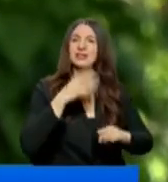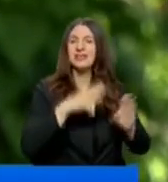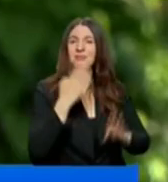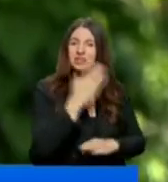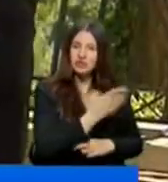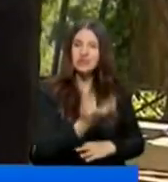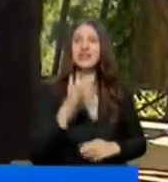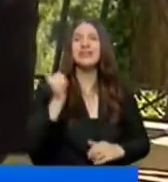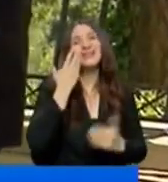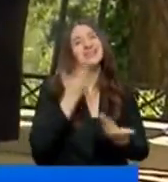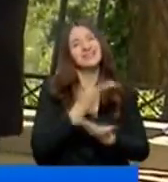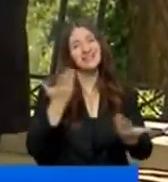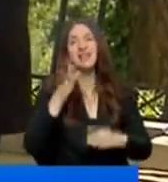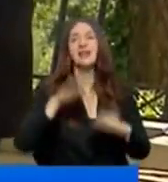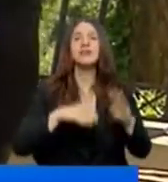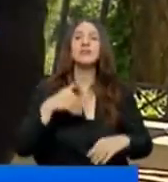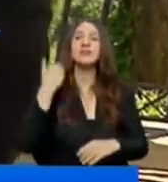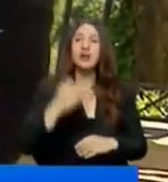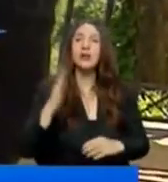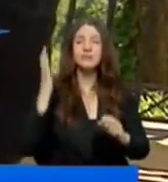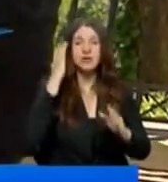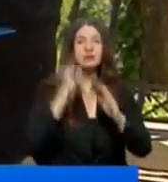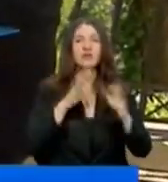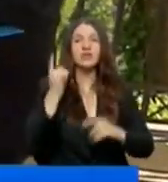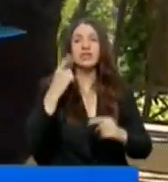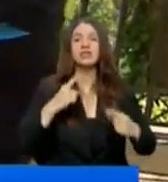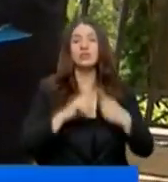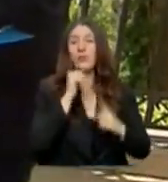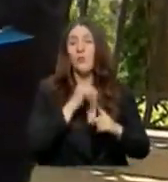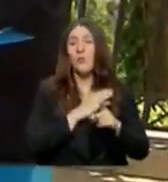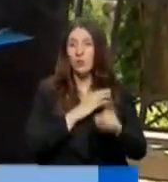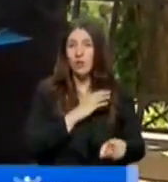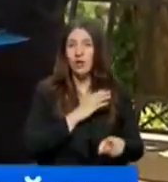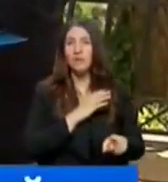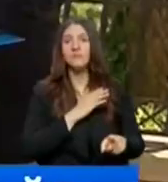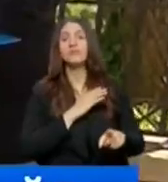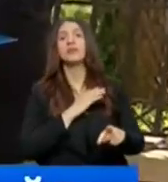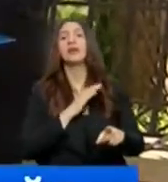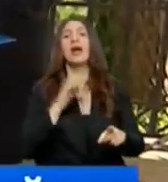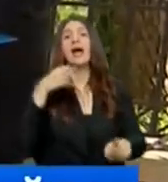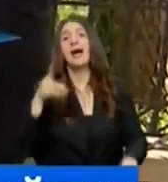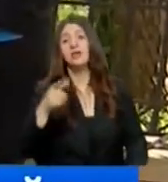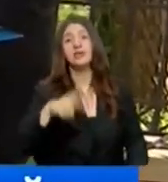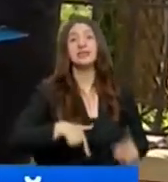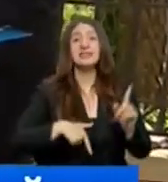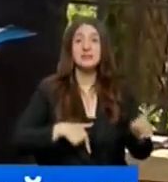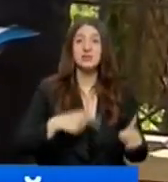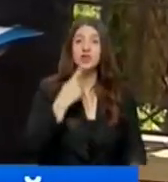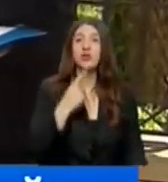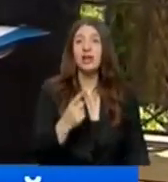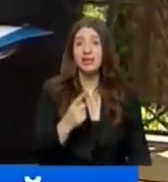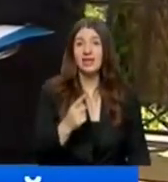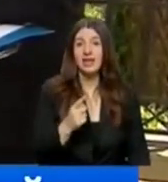gideceğiz. Tabii. Değerli izleyenler, reklamlardan sonra ana muhalefet partisi lideri Sayın Kılıçdaroğlu'na Erdoğan İzmir'de